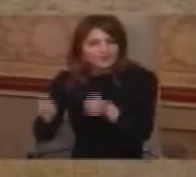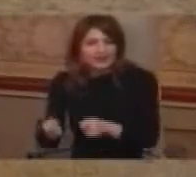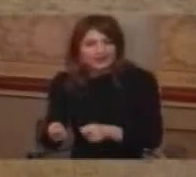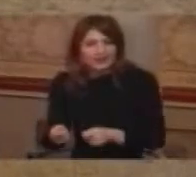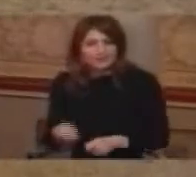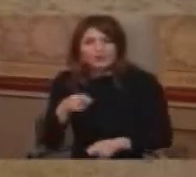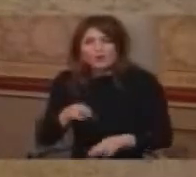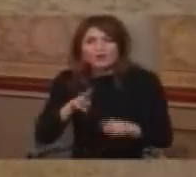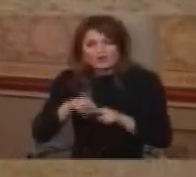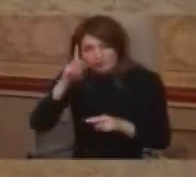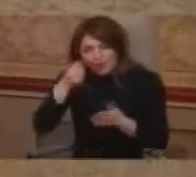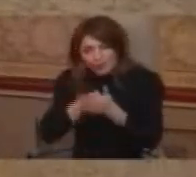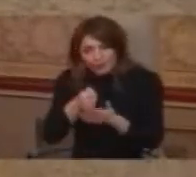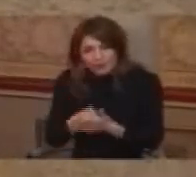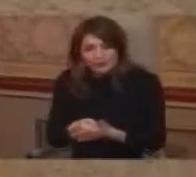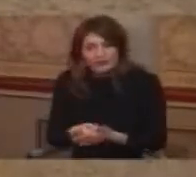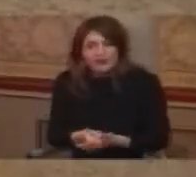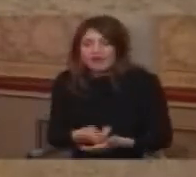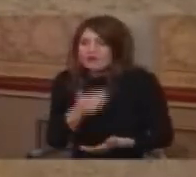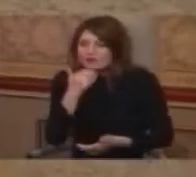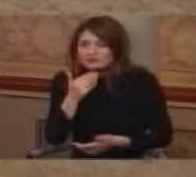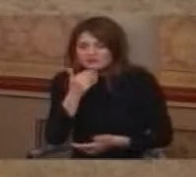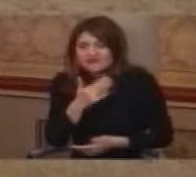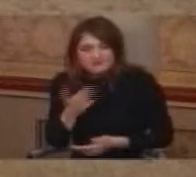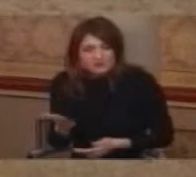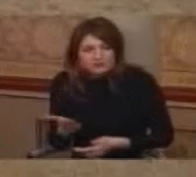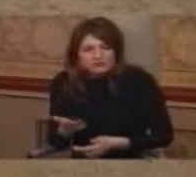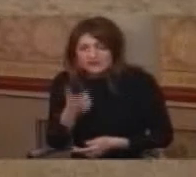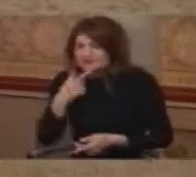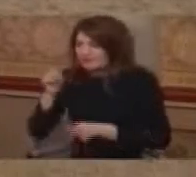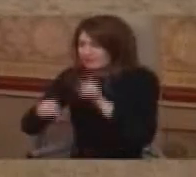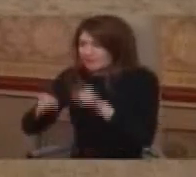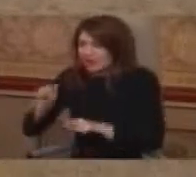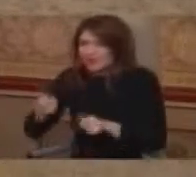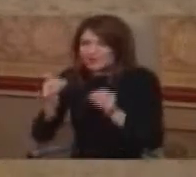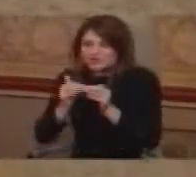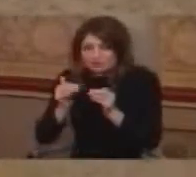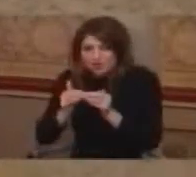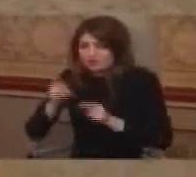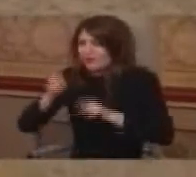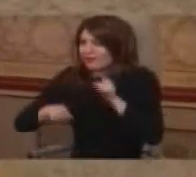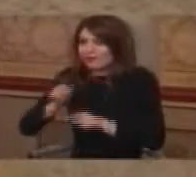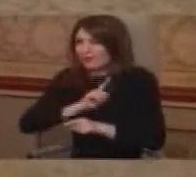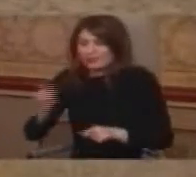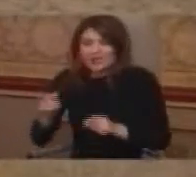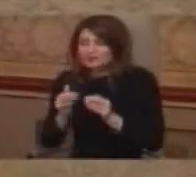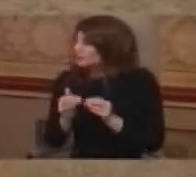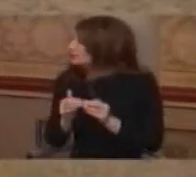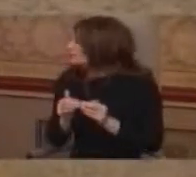ćemo biti uporni. Bez obzira da li će se netko sa njime složiti ili se nećete složiti.